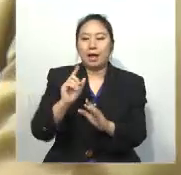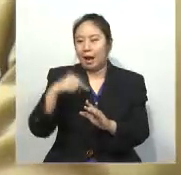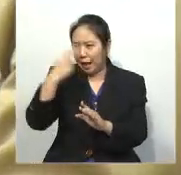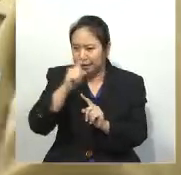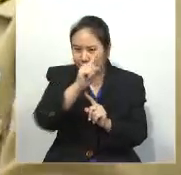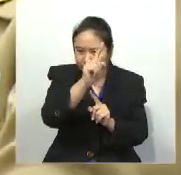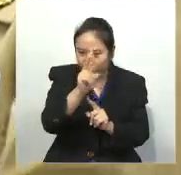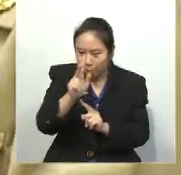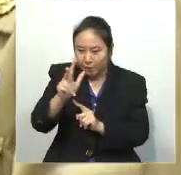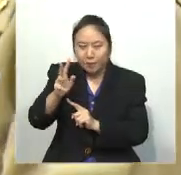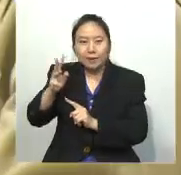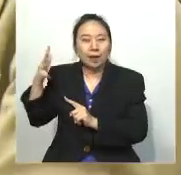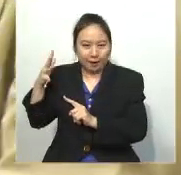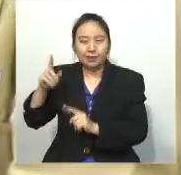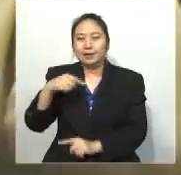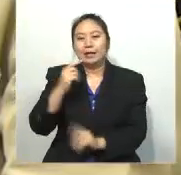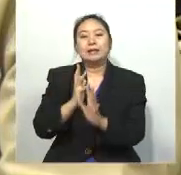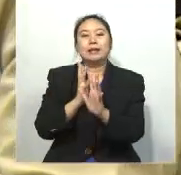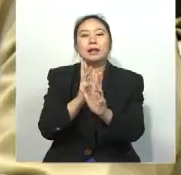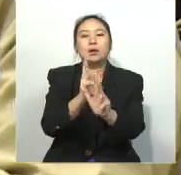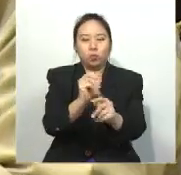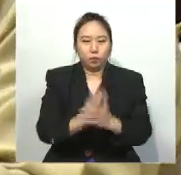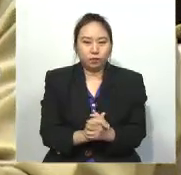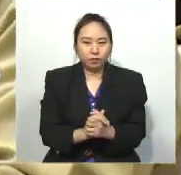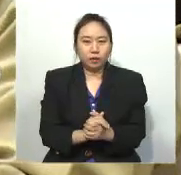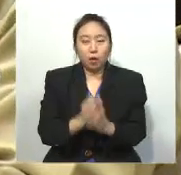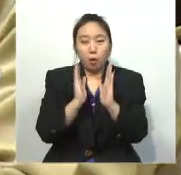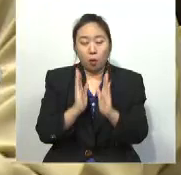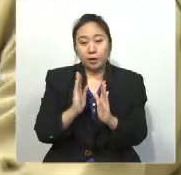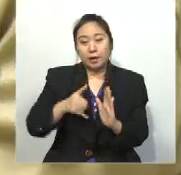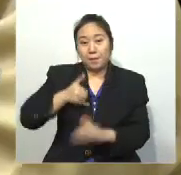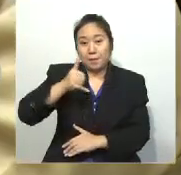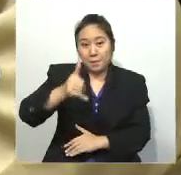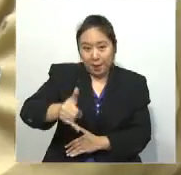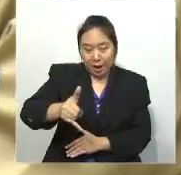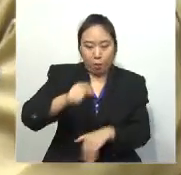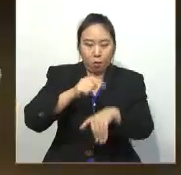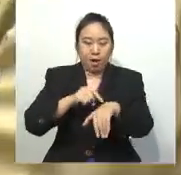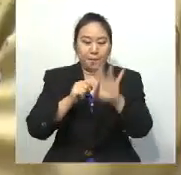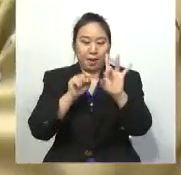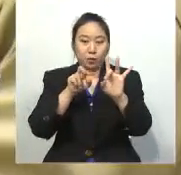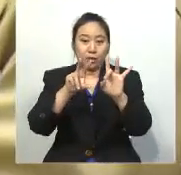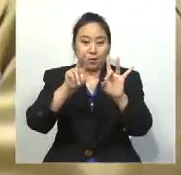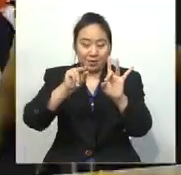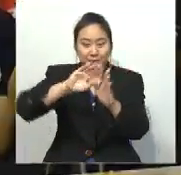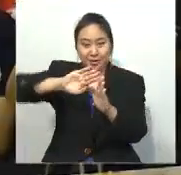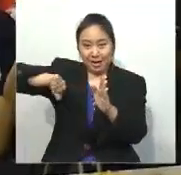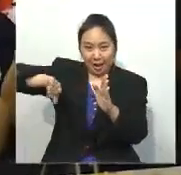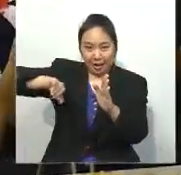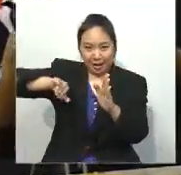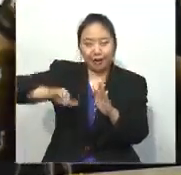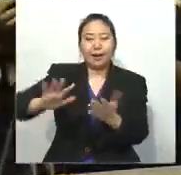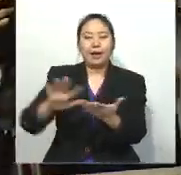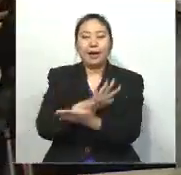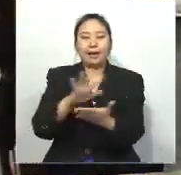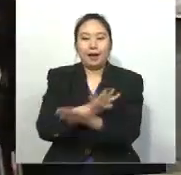ดับการจับเบอร์ก่อนจับหมายเลขผู้สมัครส่วนว่าที่ผู้สมัครส.ส.ที่เดินทางมาหลังเวลา 8:30 สามารถยื่น